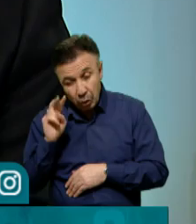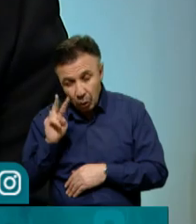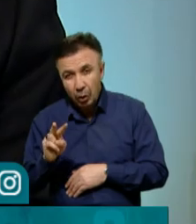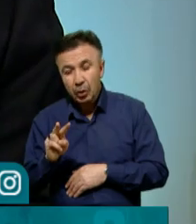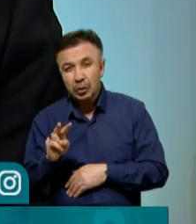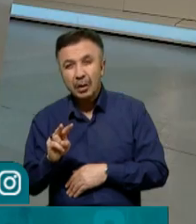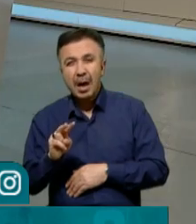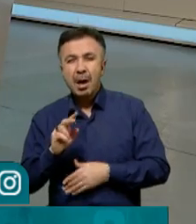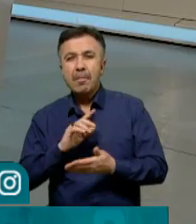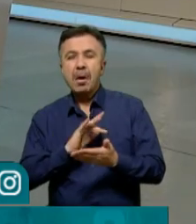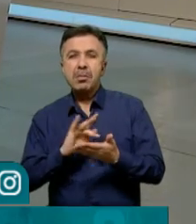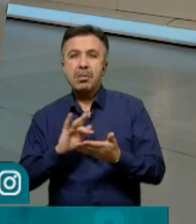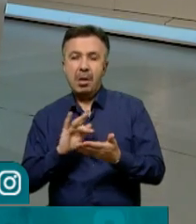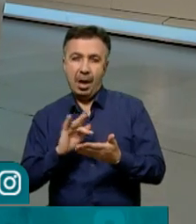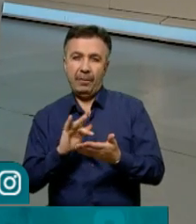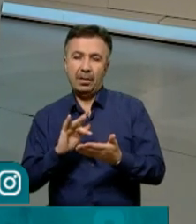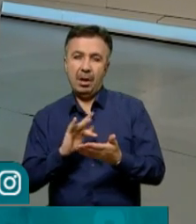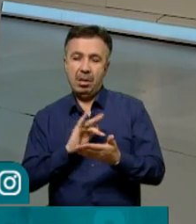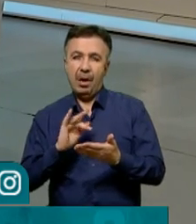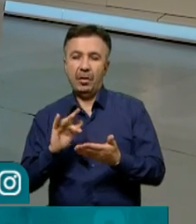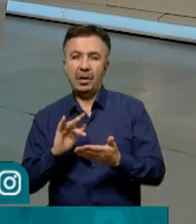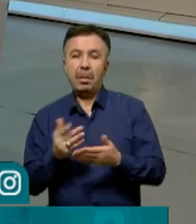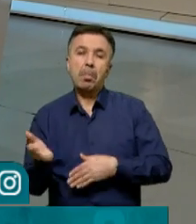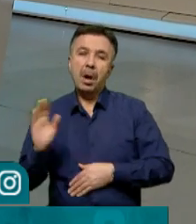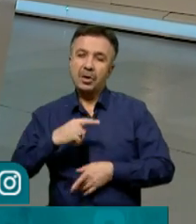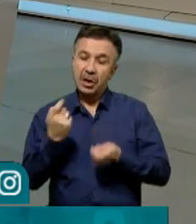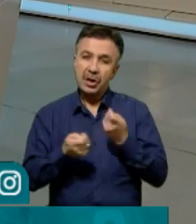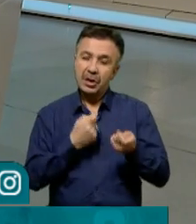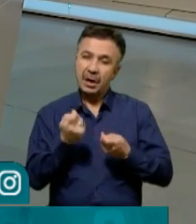işte başka işlerle meşgul olmaları doğru bir iş değil.